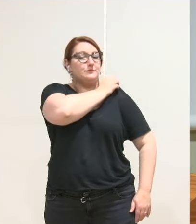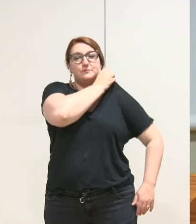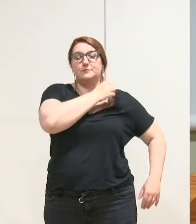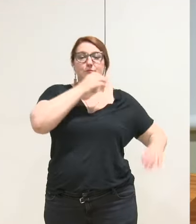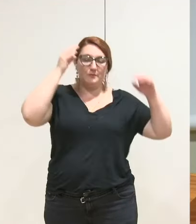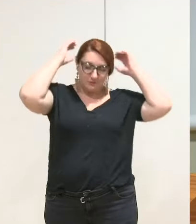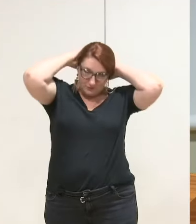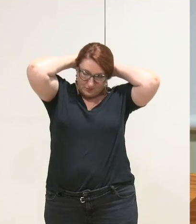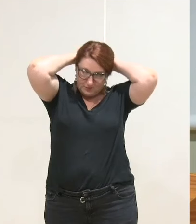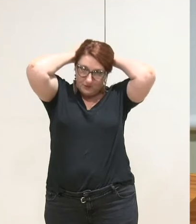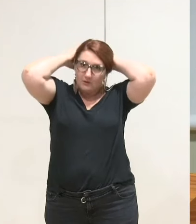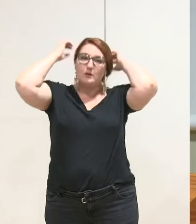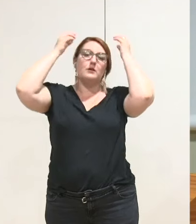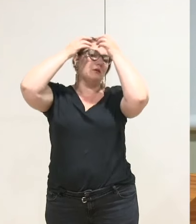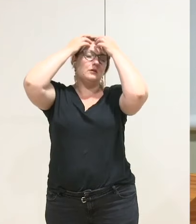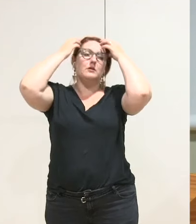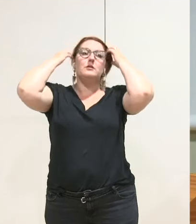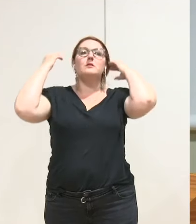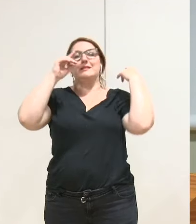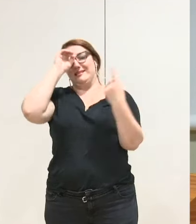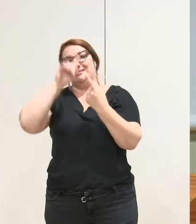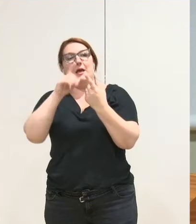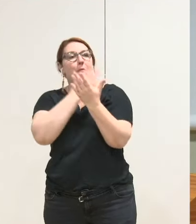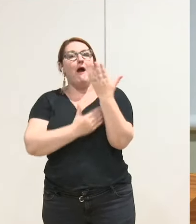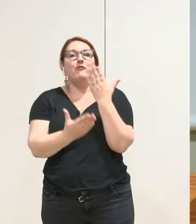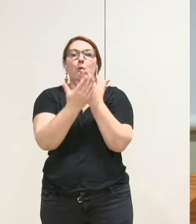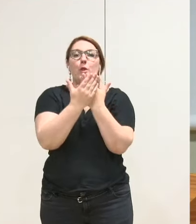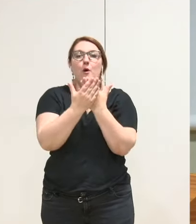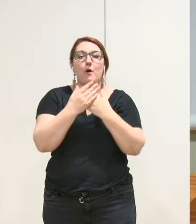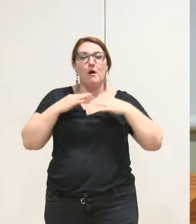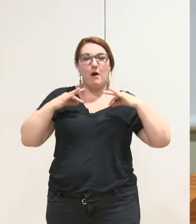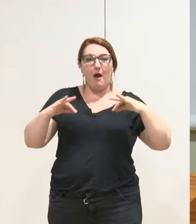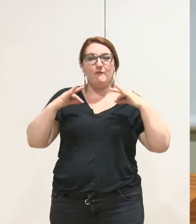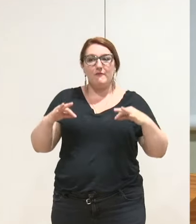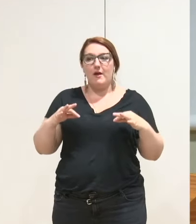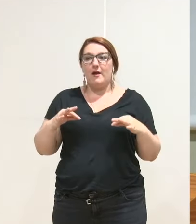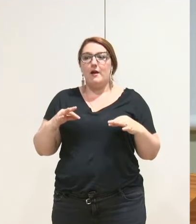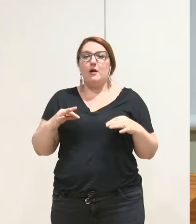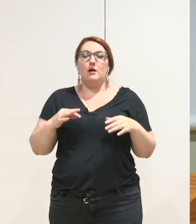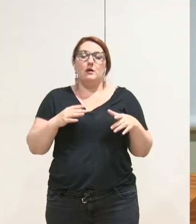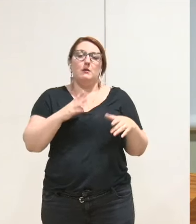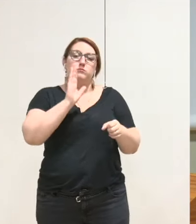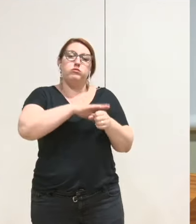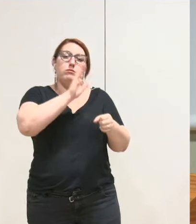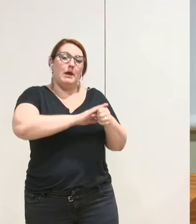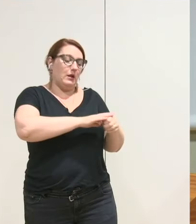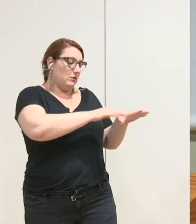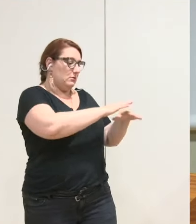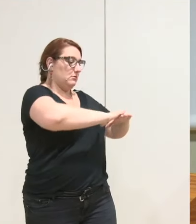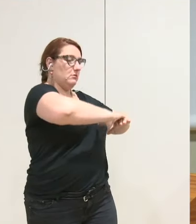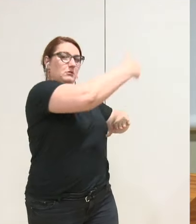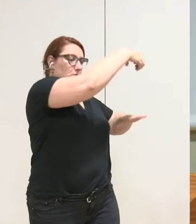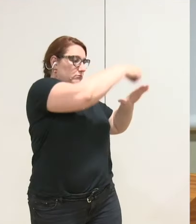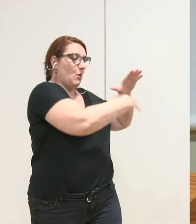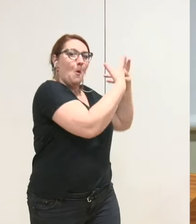elle porte sur des avenants sur le les transformations de la collecte pneumatique sur la Ville-Neuve